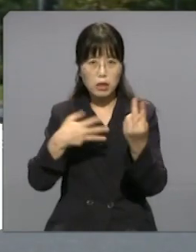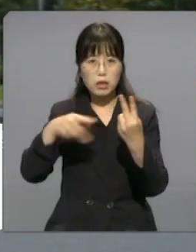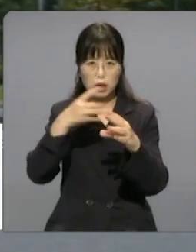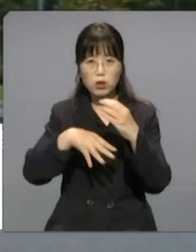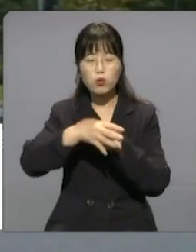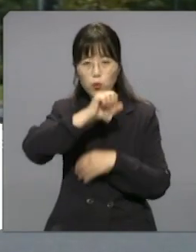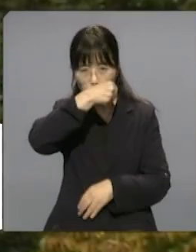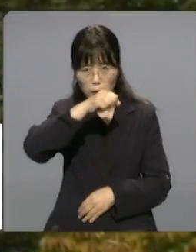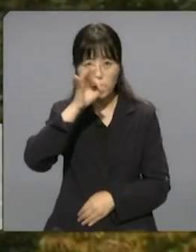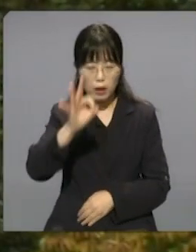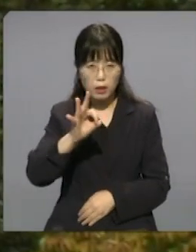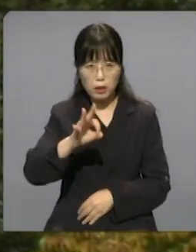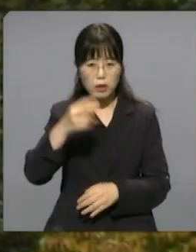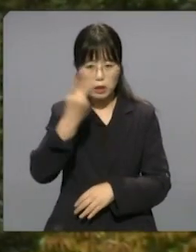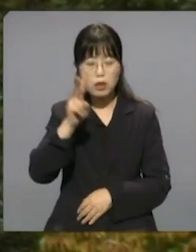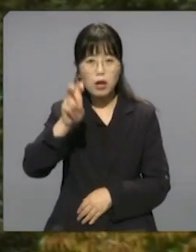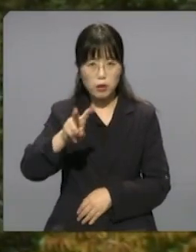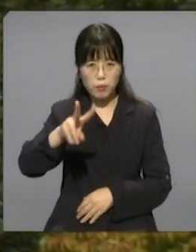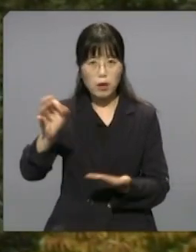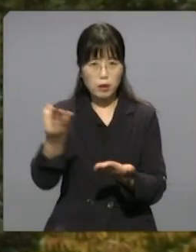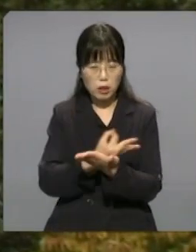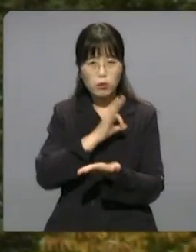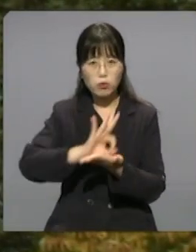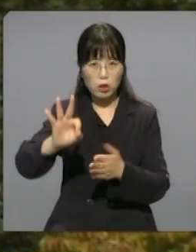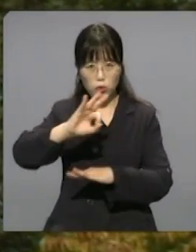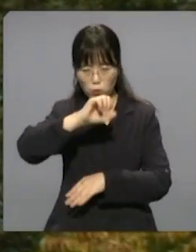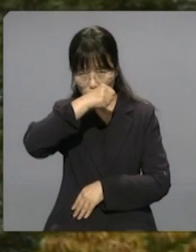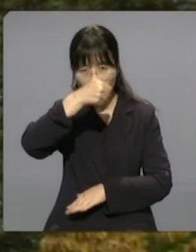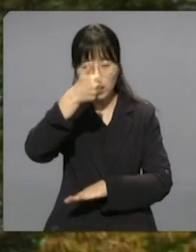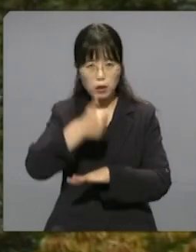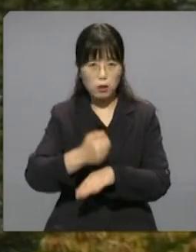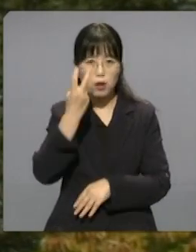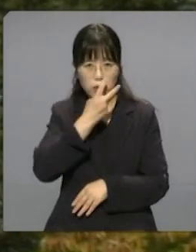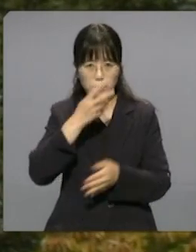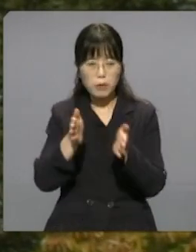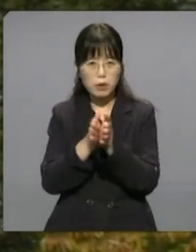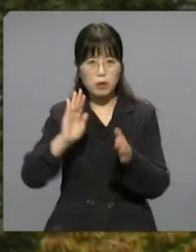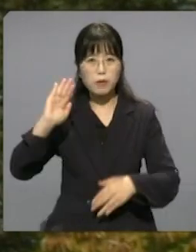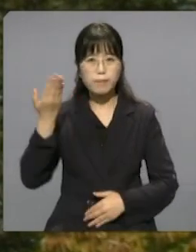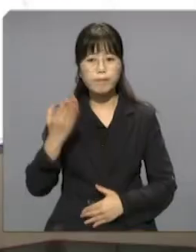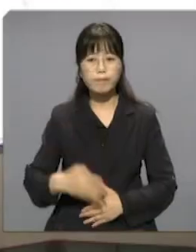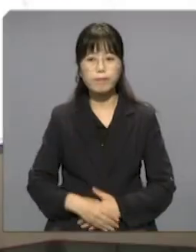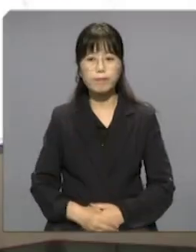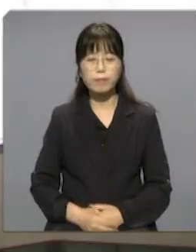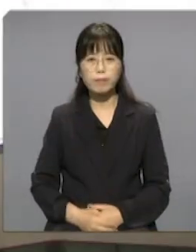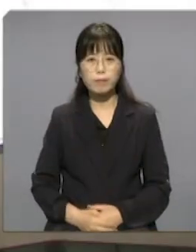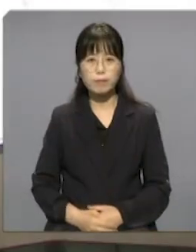추경 예산안과 2022년 세입 세출 예산의 결산 심의에 들어갔습니다.